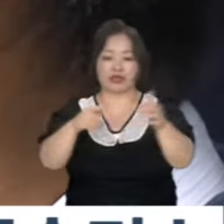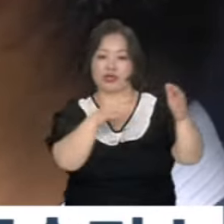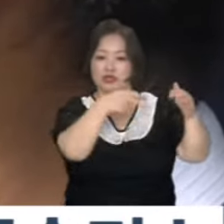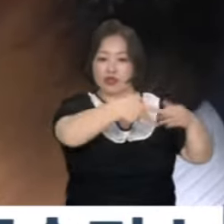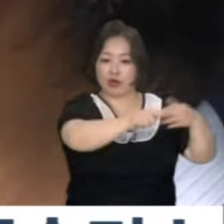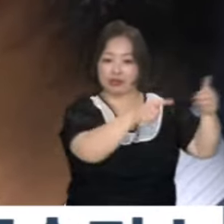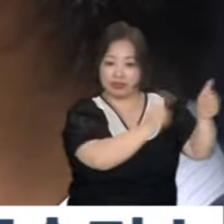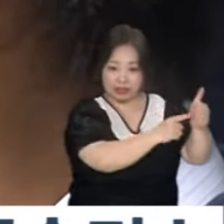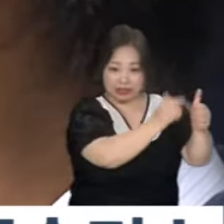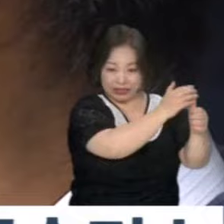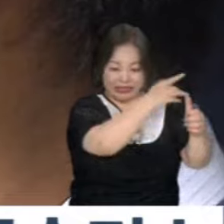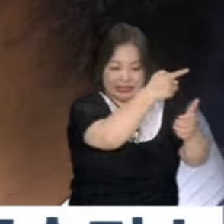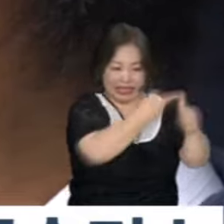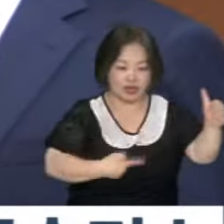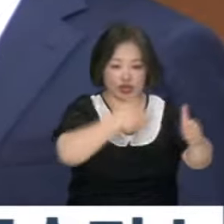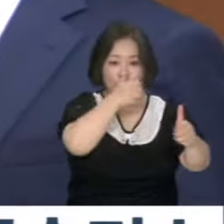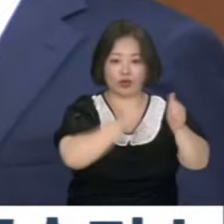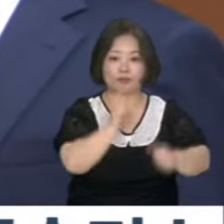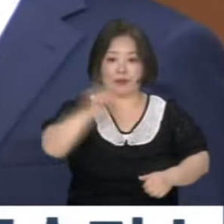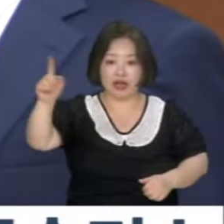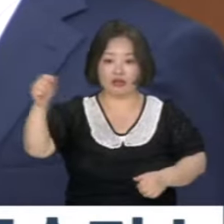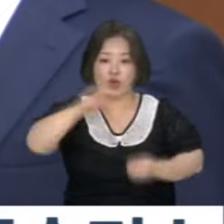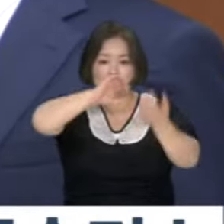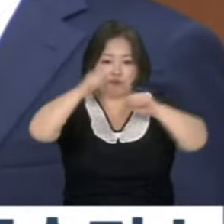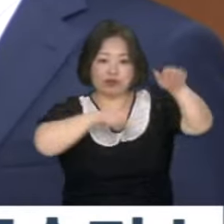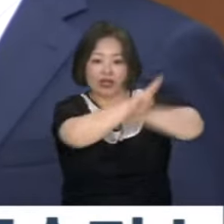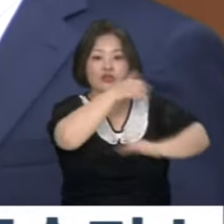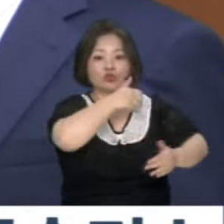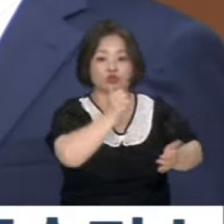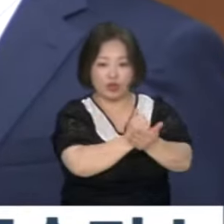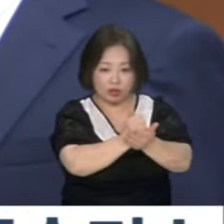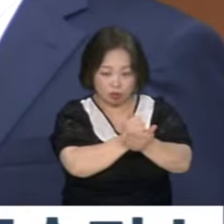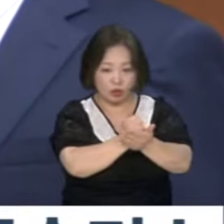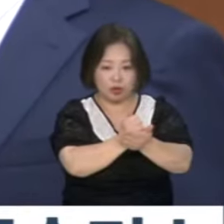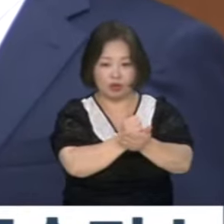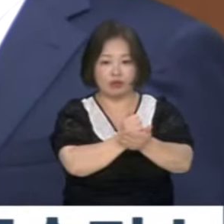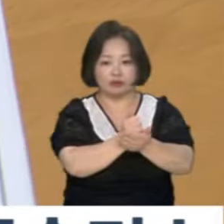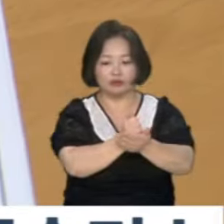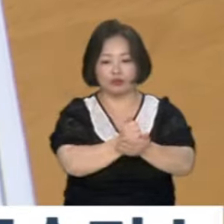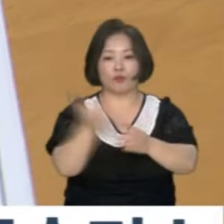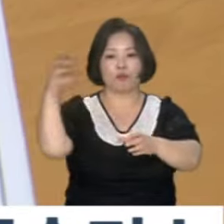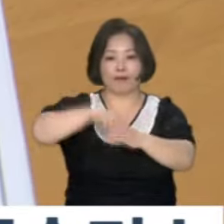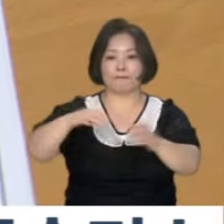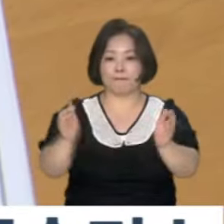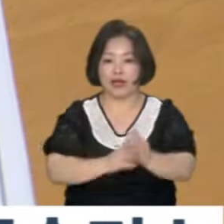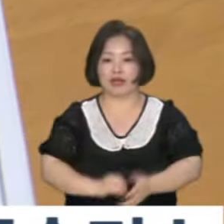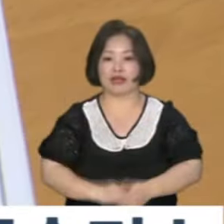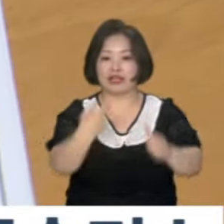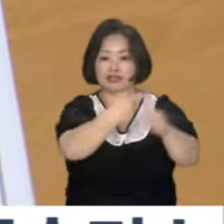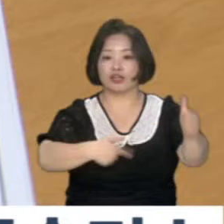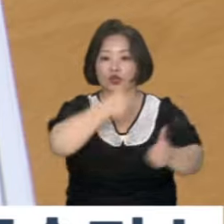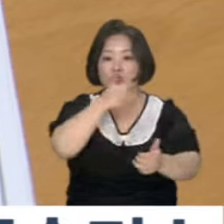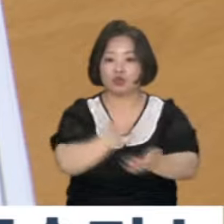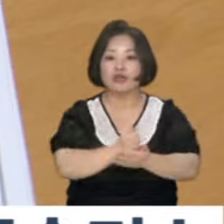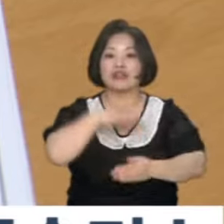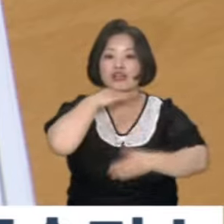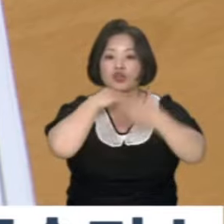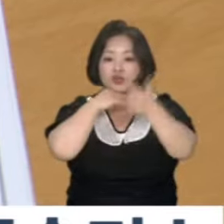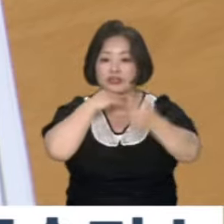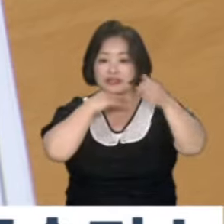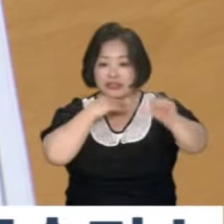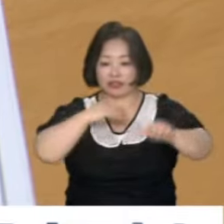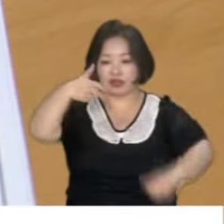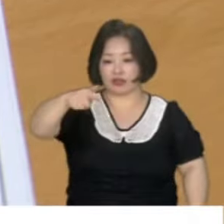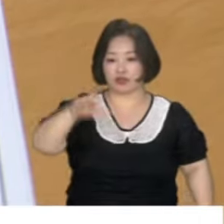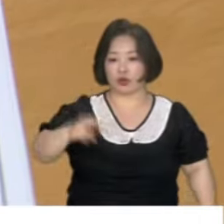살인죄로 구속 기소한 데 이어 26일 밀항법 위반 혐의로 추가로 기소했습니다. 또 살인 등 혐의로 55살